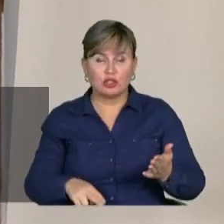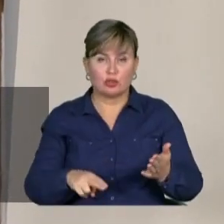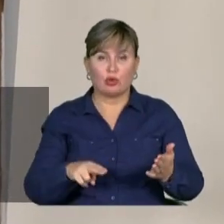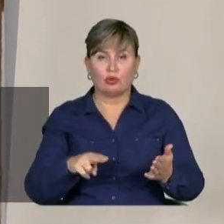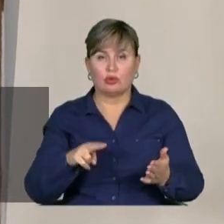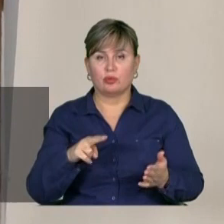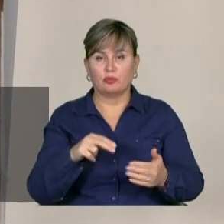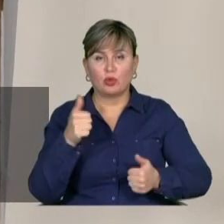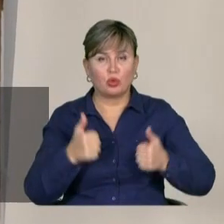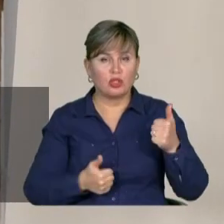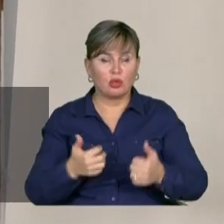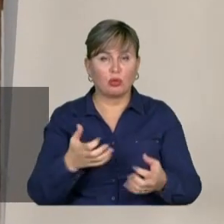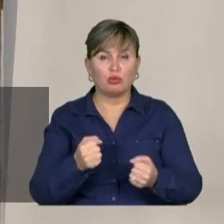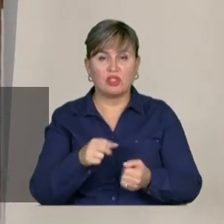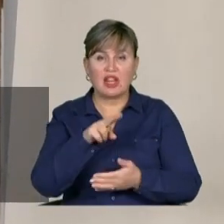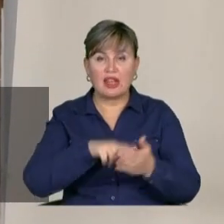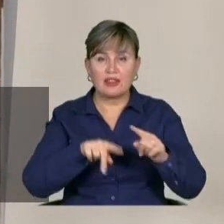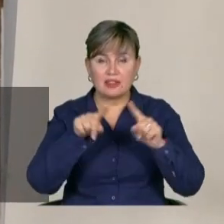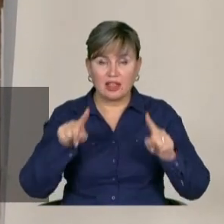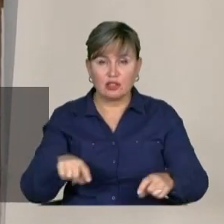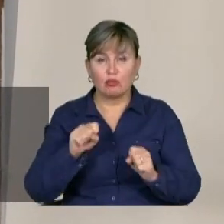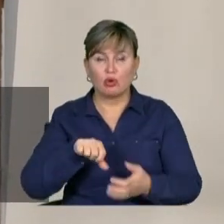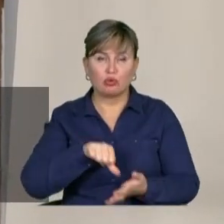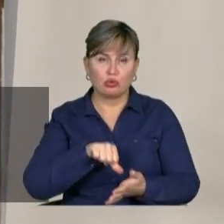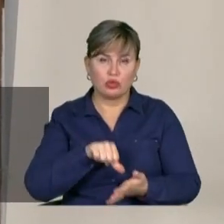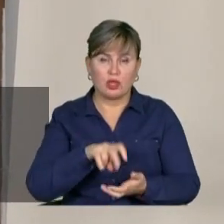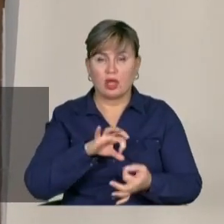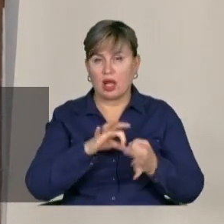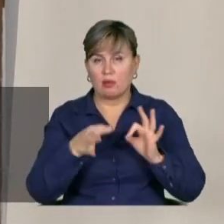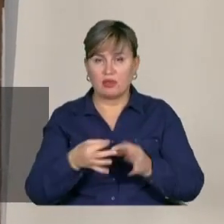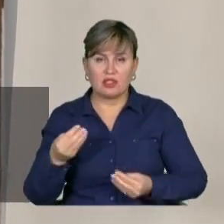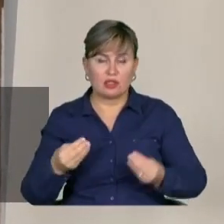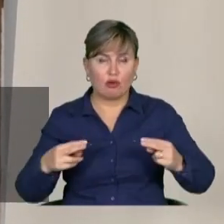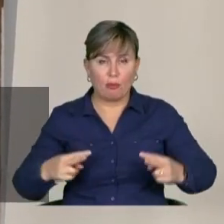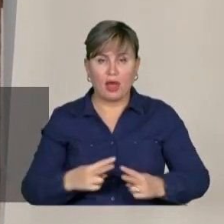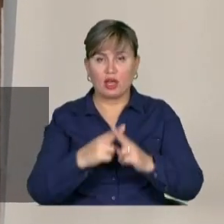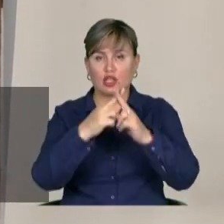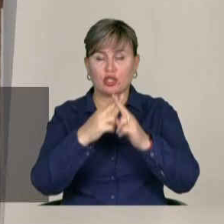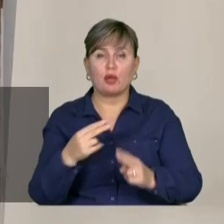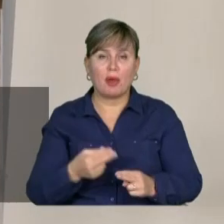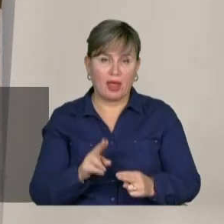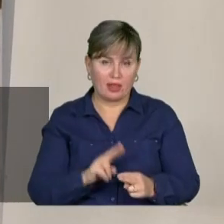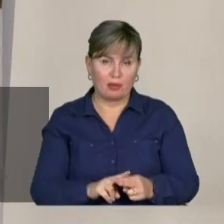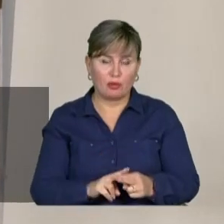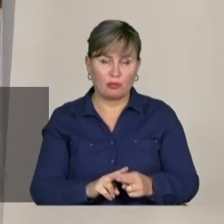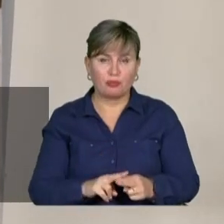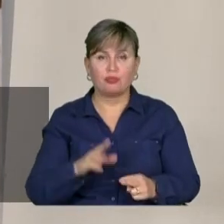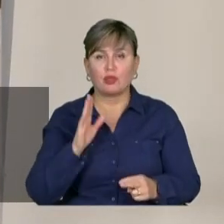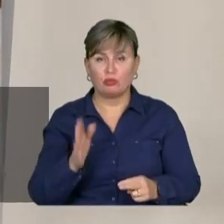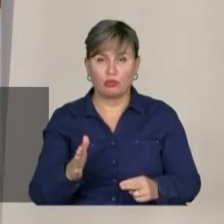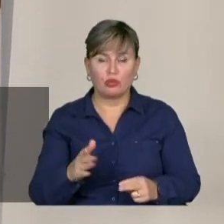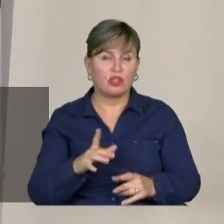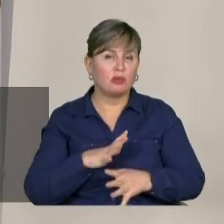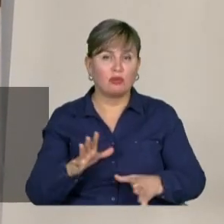сборной Казахстана, получить лицензию и потом только могут участвовать на Олимпийских играх в Париже. Поэтому не бывает такого, чтобы